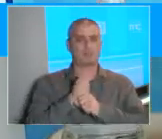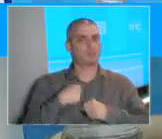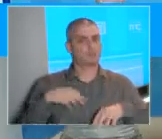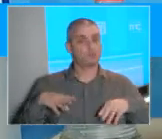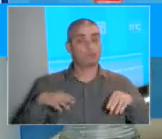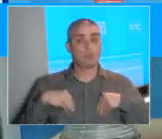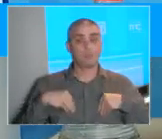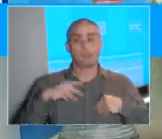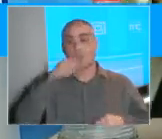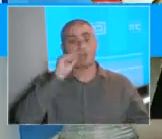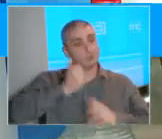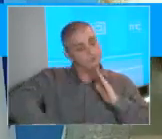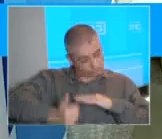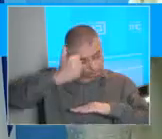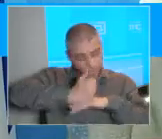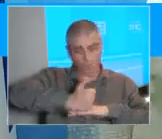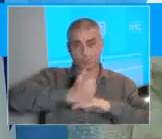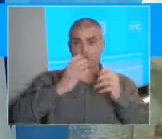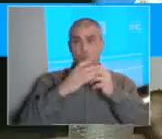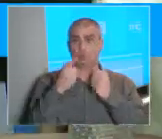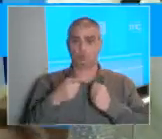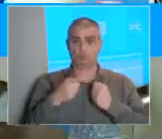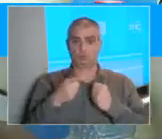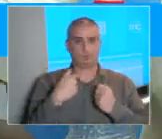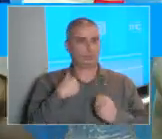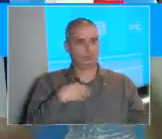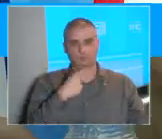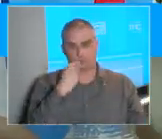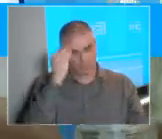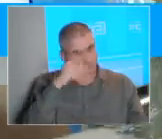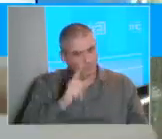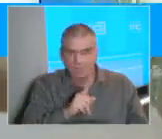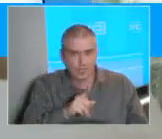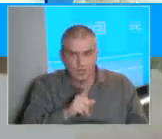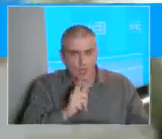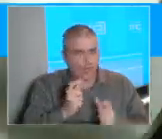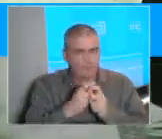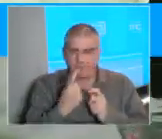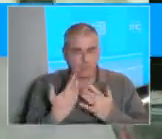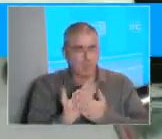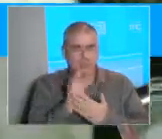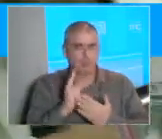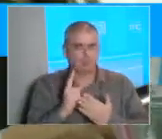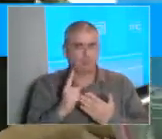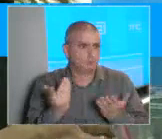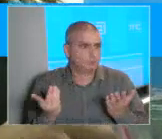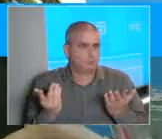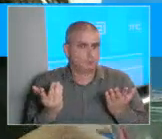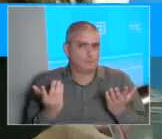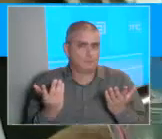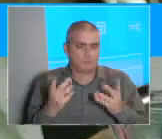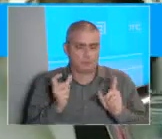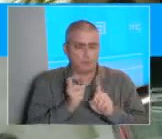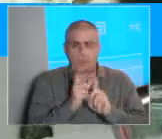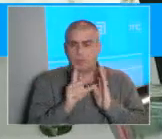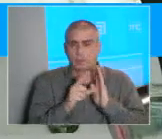אנחנו מוכנים שאמיר פרץ יעמוד בראש הגוש הזה. עכשיו גם אני רוצה להזכיר, לא מדובר במפלגה חדשה, מדובר בבלוק